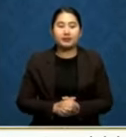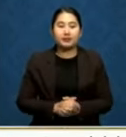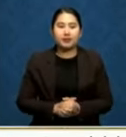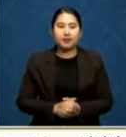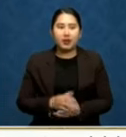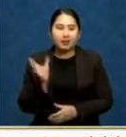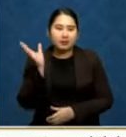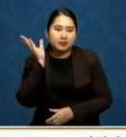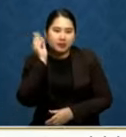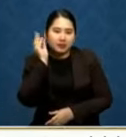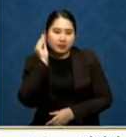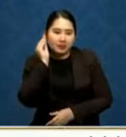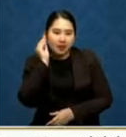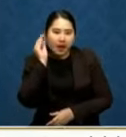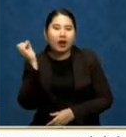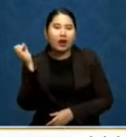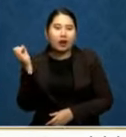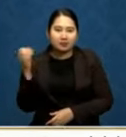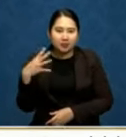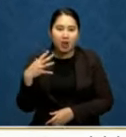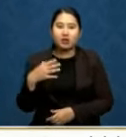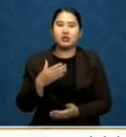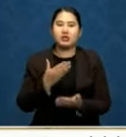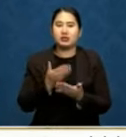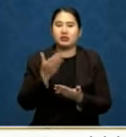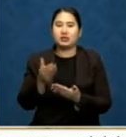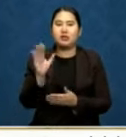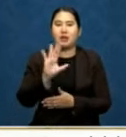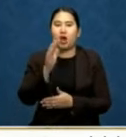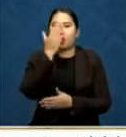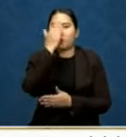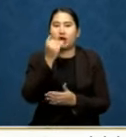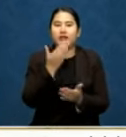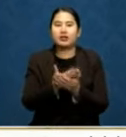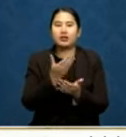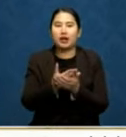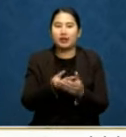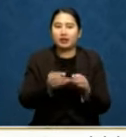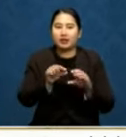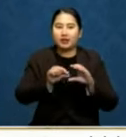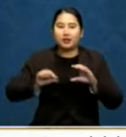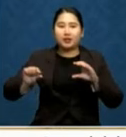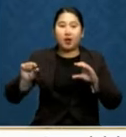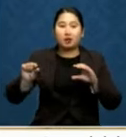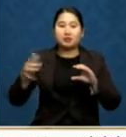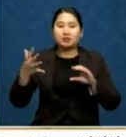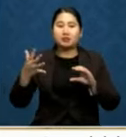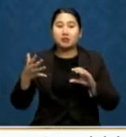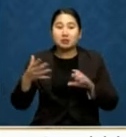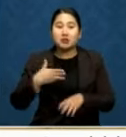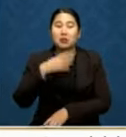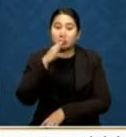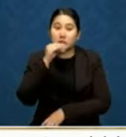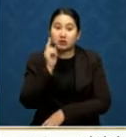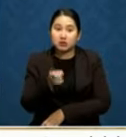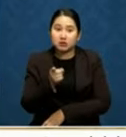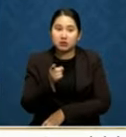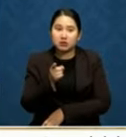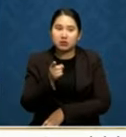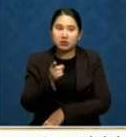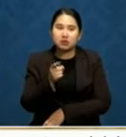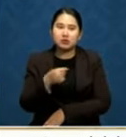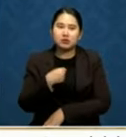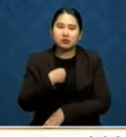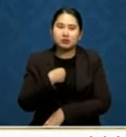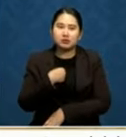บอกกระซิบข้างหูผมว่าเขาไม่ซื้อหรอกเพราะไม่มีเงินทอน อย่างนี้จริงหรือเปล่าผมซึ่ง